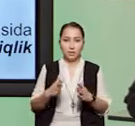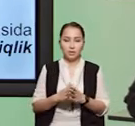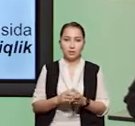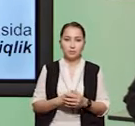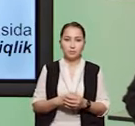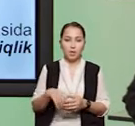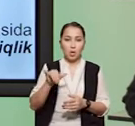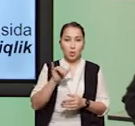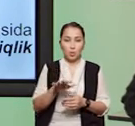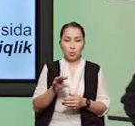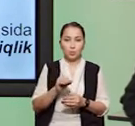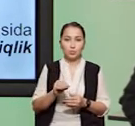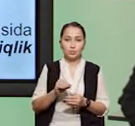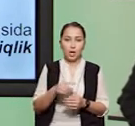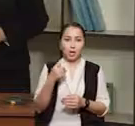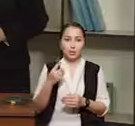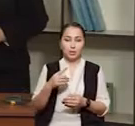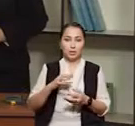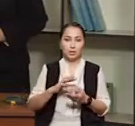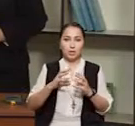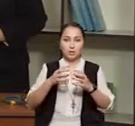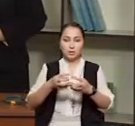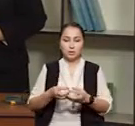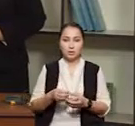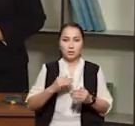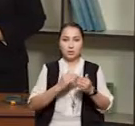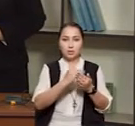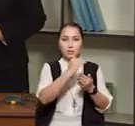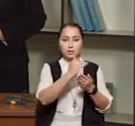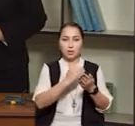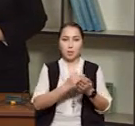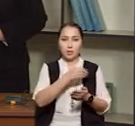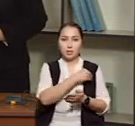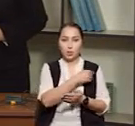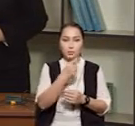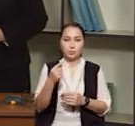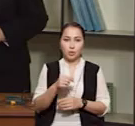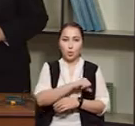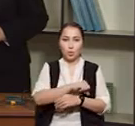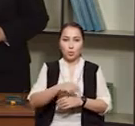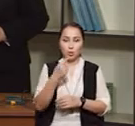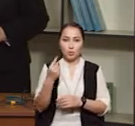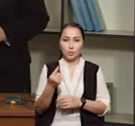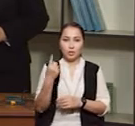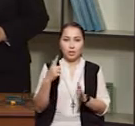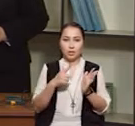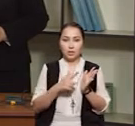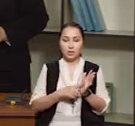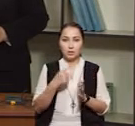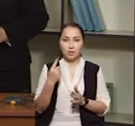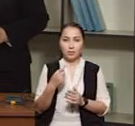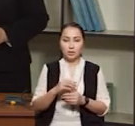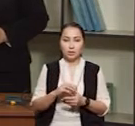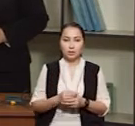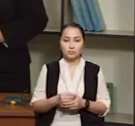бири. У яна халқаро бирликлар системасида температуранинг ўлчов бирлиги асосий 7та